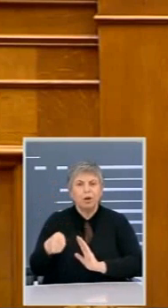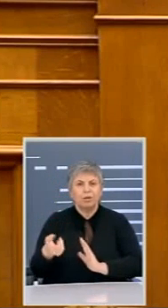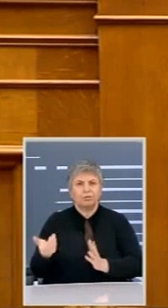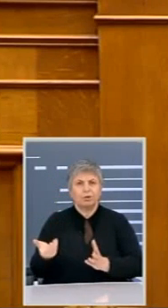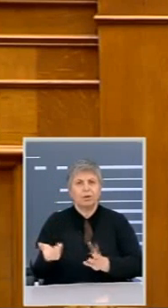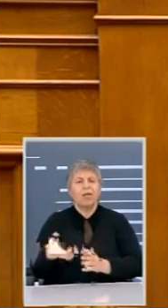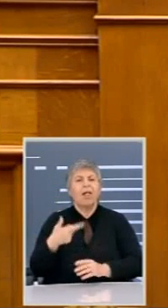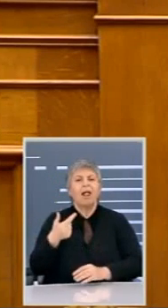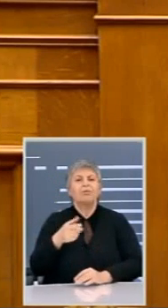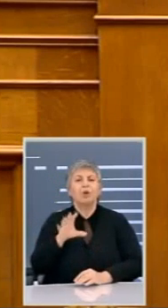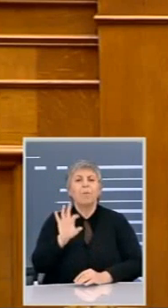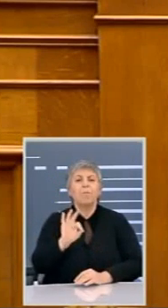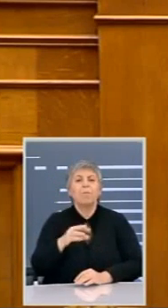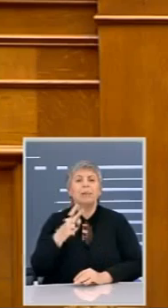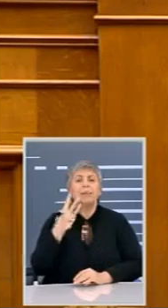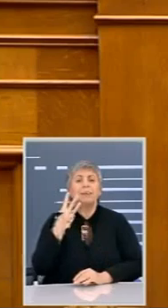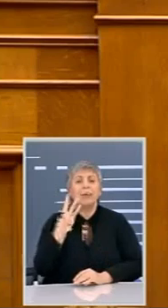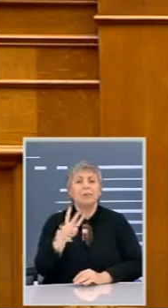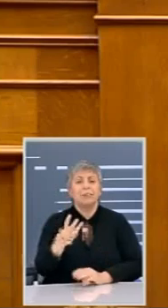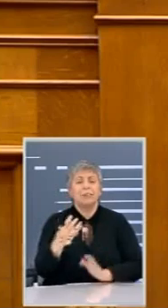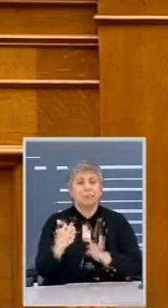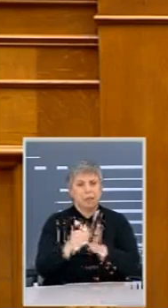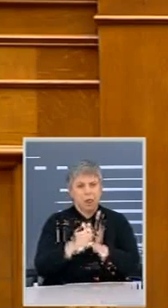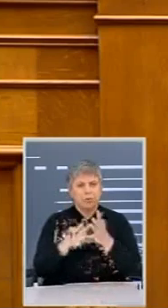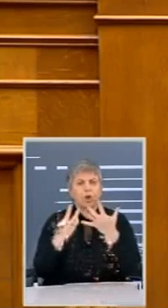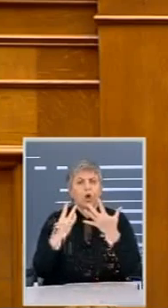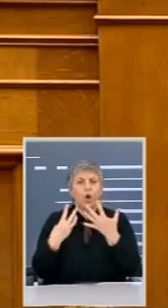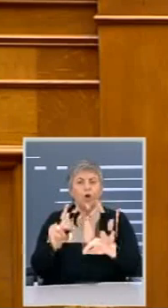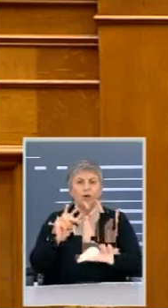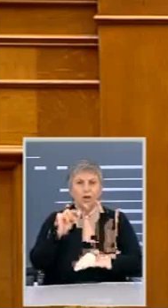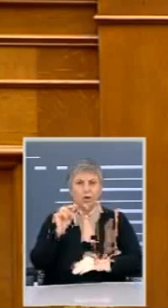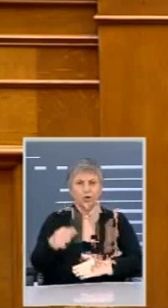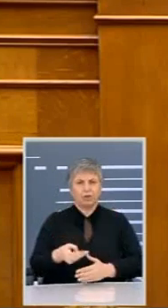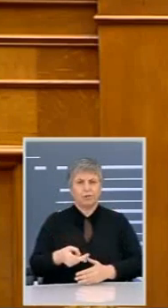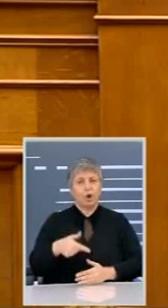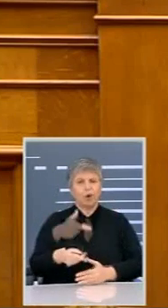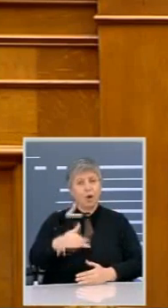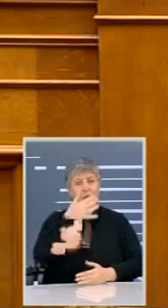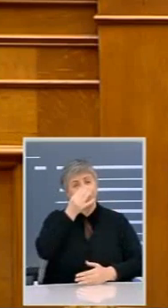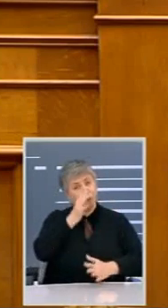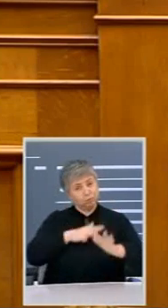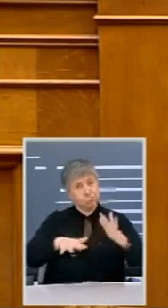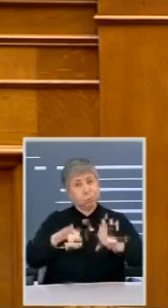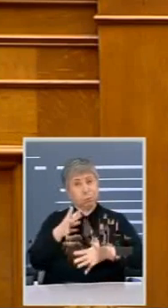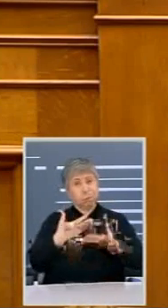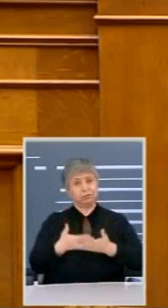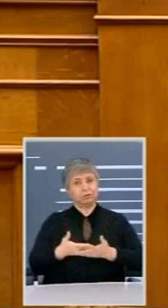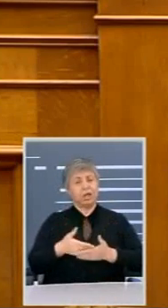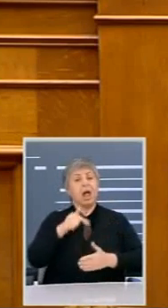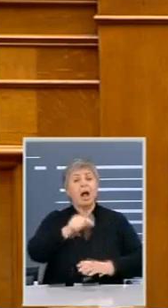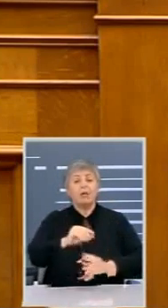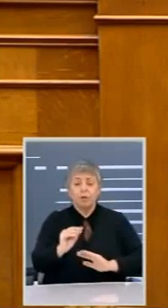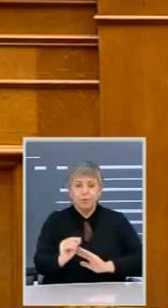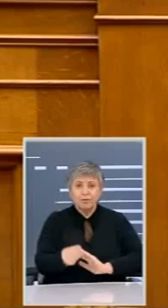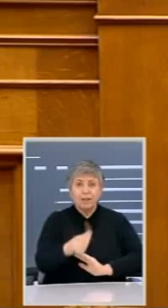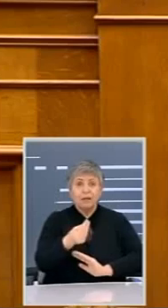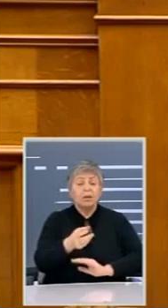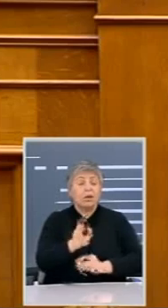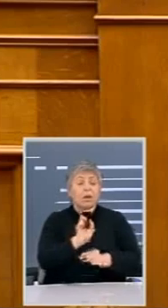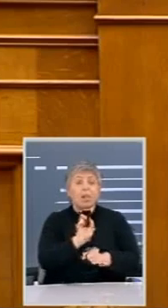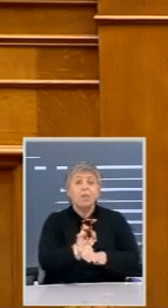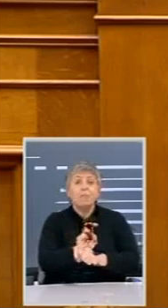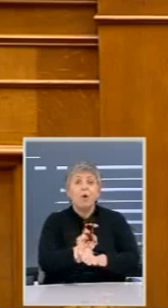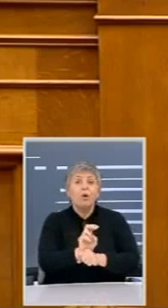είναι 53.800 ευρώ. Αυτό είναι το μέγα σκάνδαλο, κύριε, που βρήκατε. Δεν σας πείραξε τίποτε άλλο από όσα είδατε.